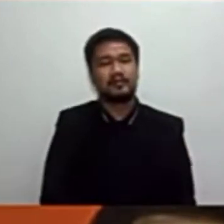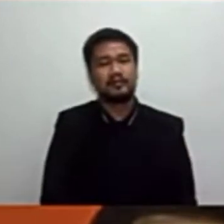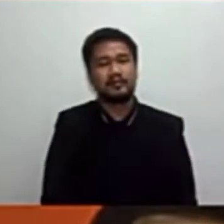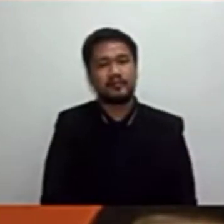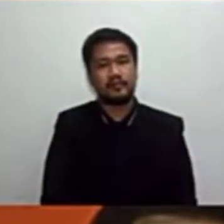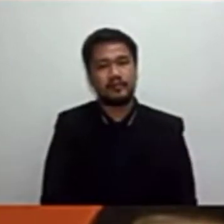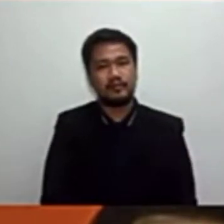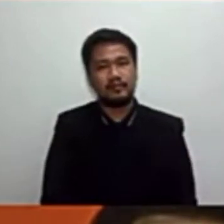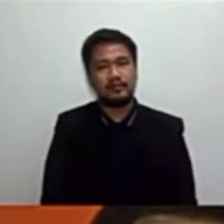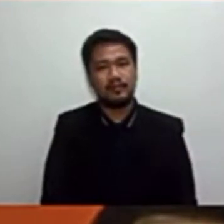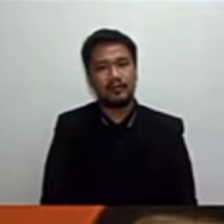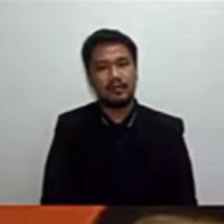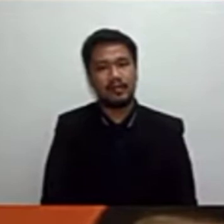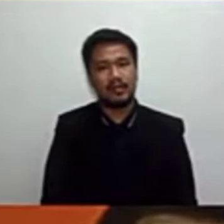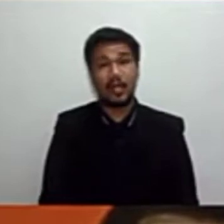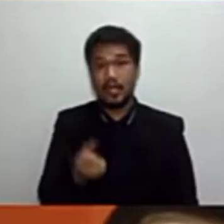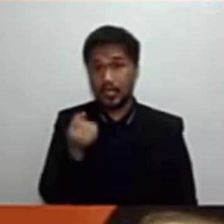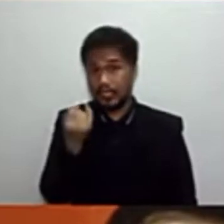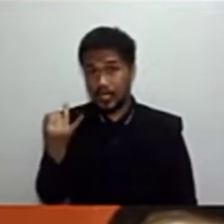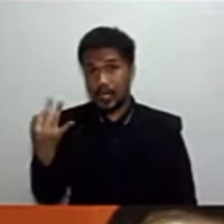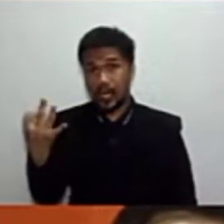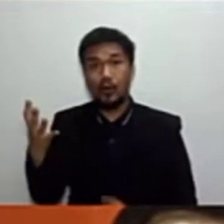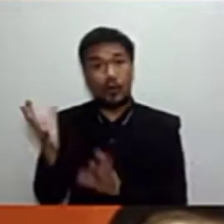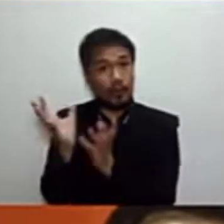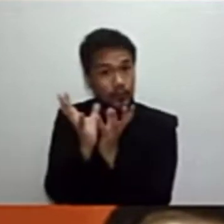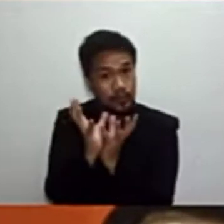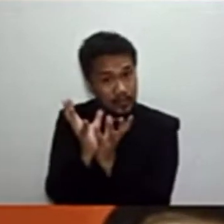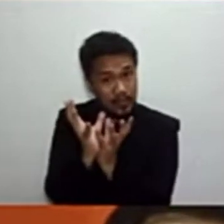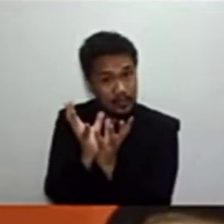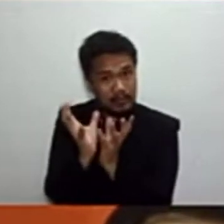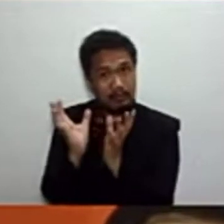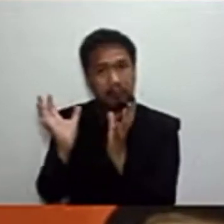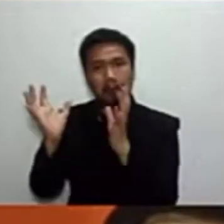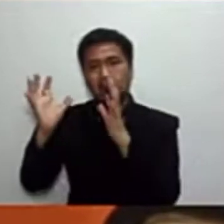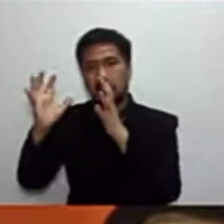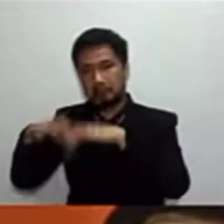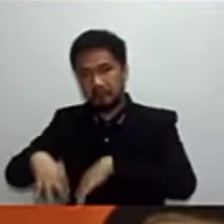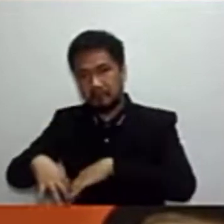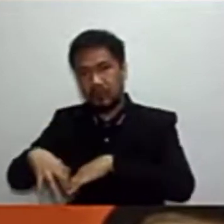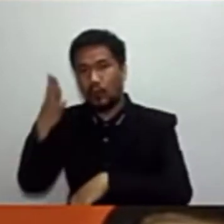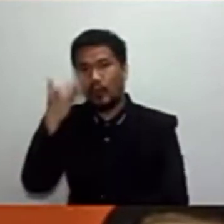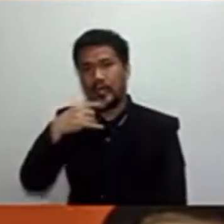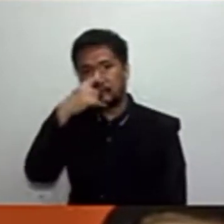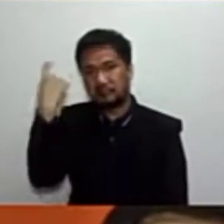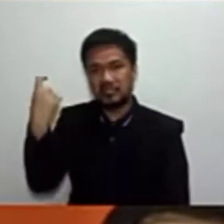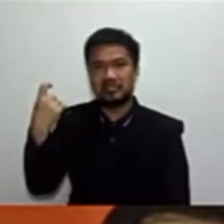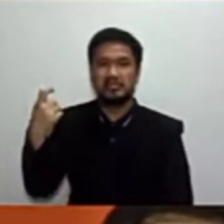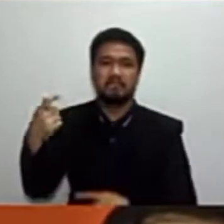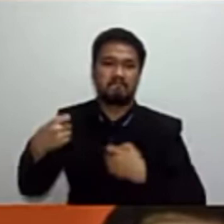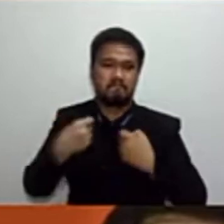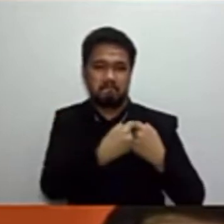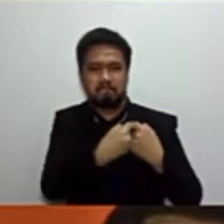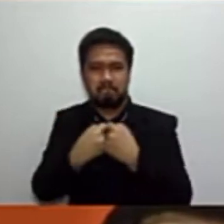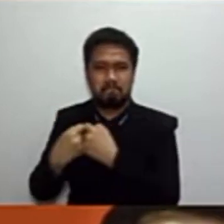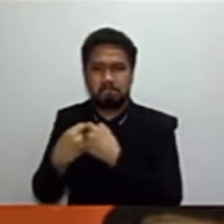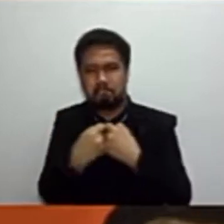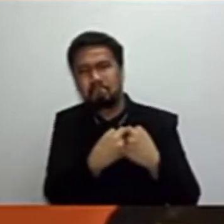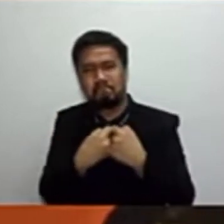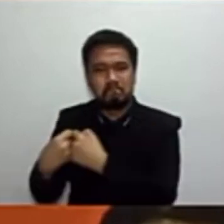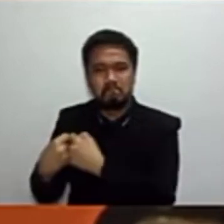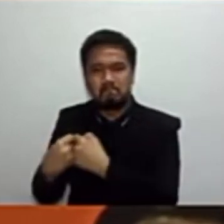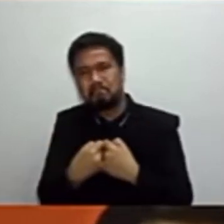Ilang komunidad na ang nasira dahil sa pag-aagawan sa